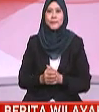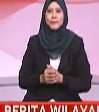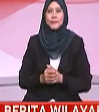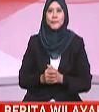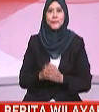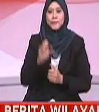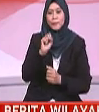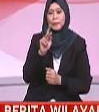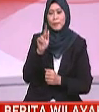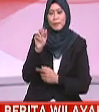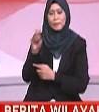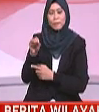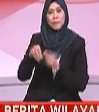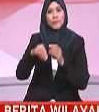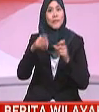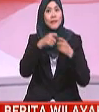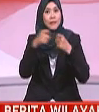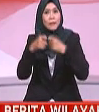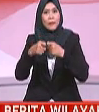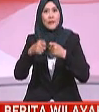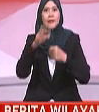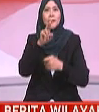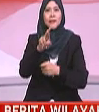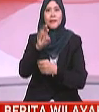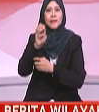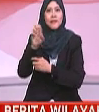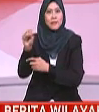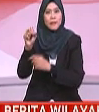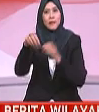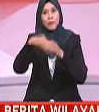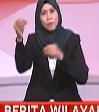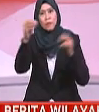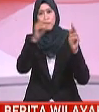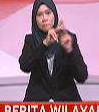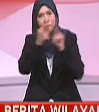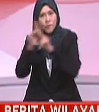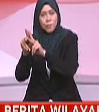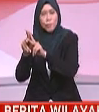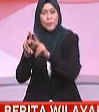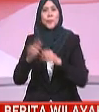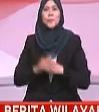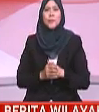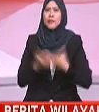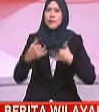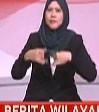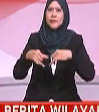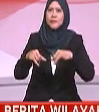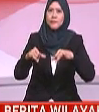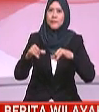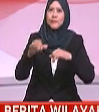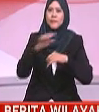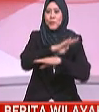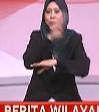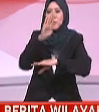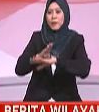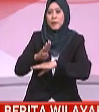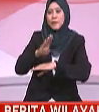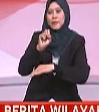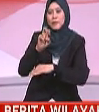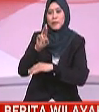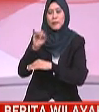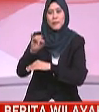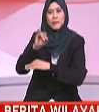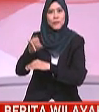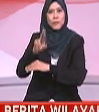Skim bekalan elektrik luar bandar Sarawak RES Last Miles Fasa 3 di Ensiring, Masjid dan Bukit Seri Julau